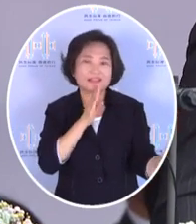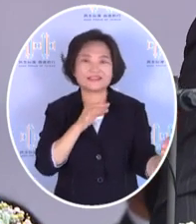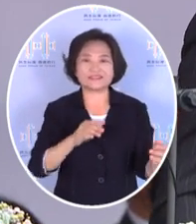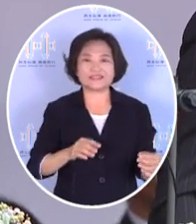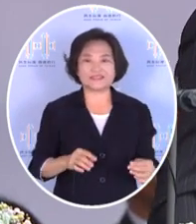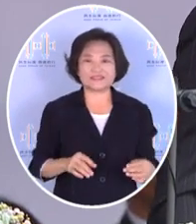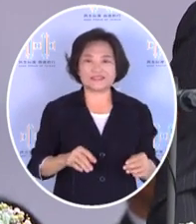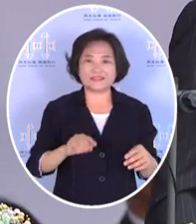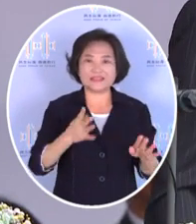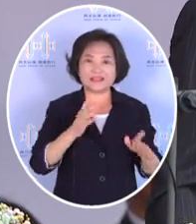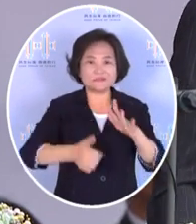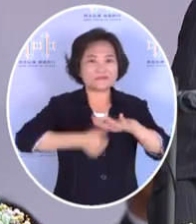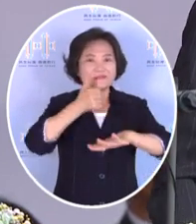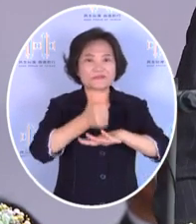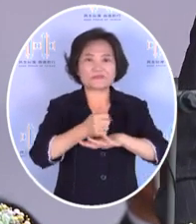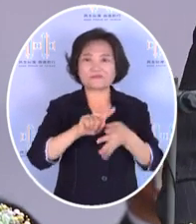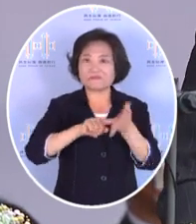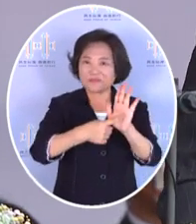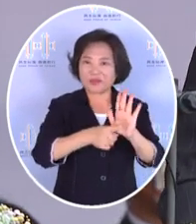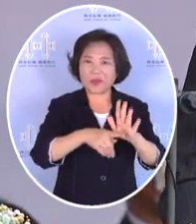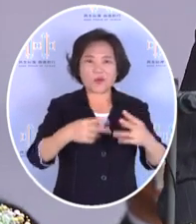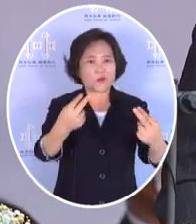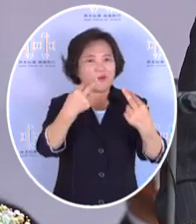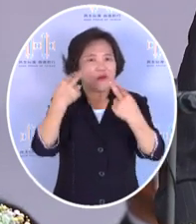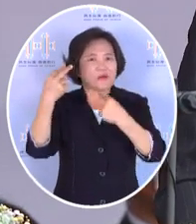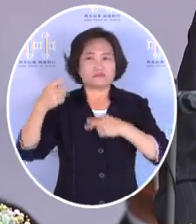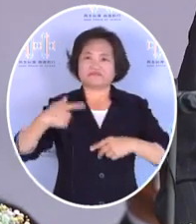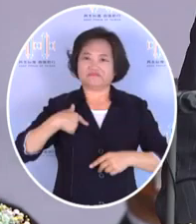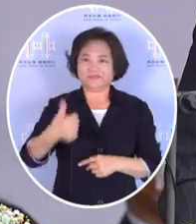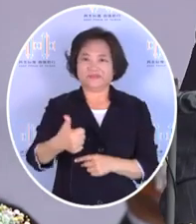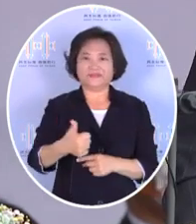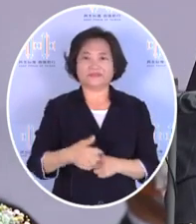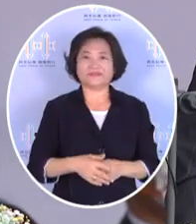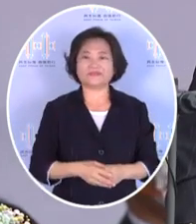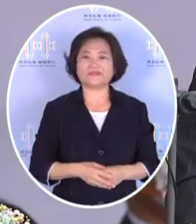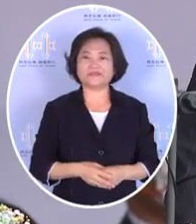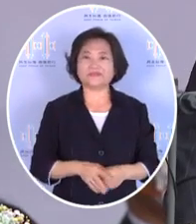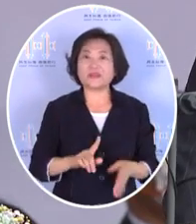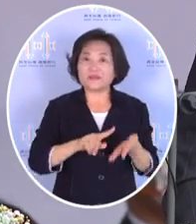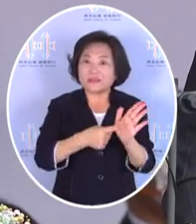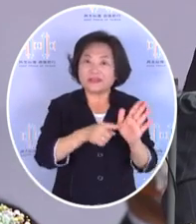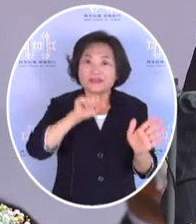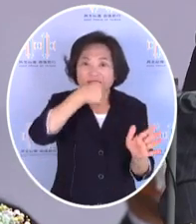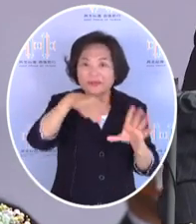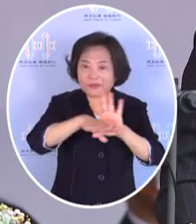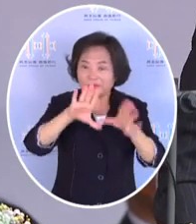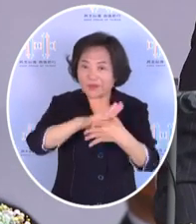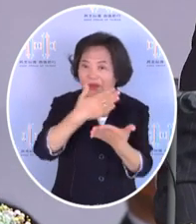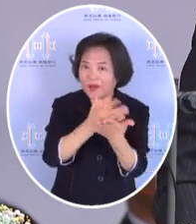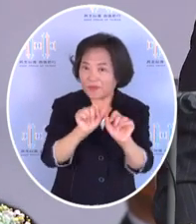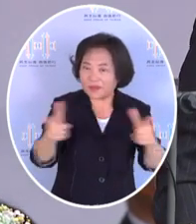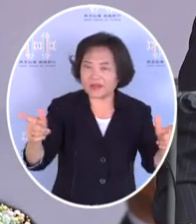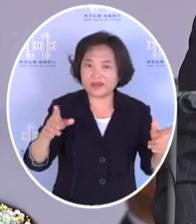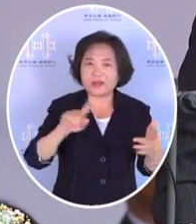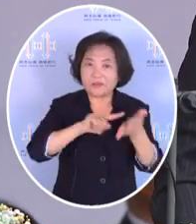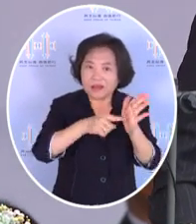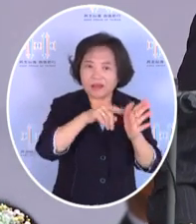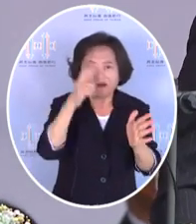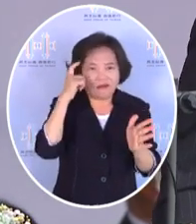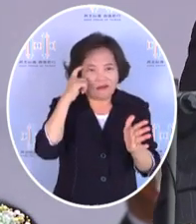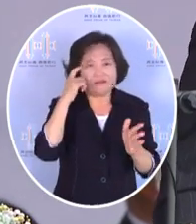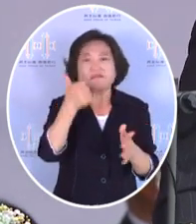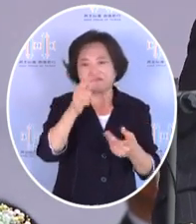但都能够在舞台上发光发亮，也为台湾的多元文化做出最好的诠